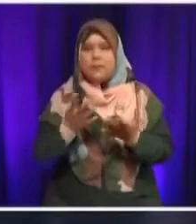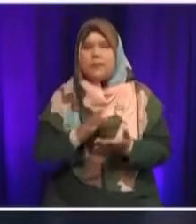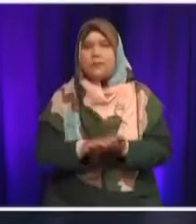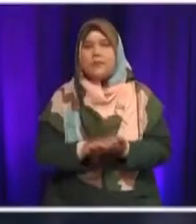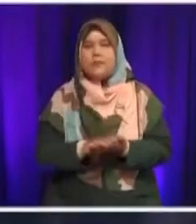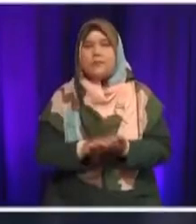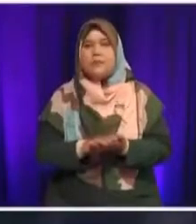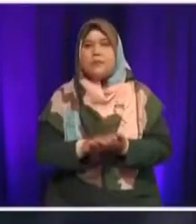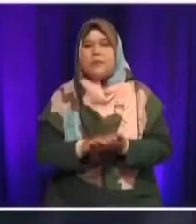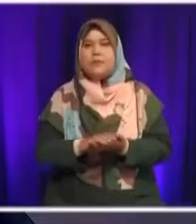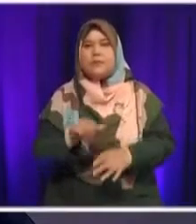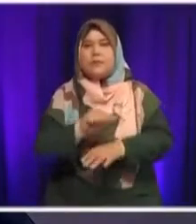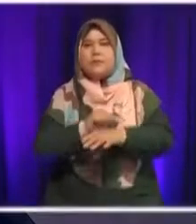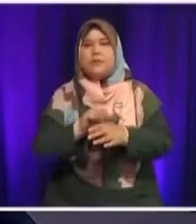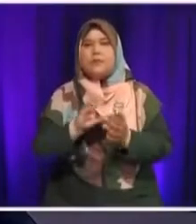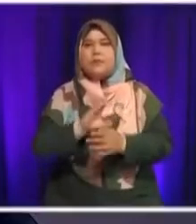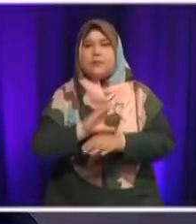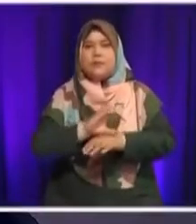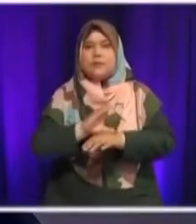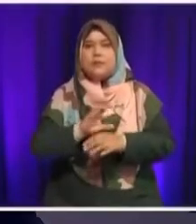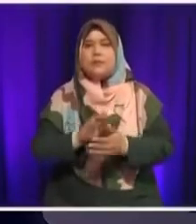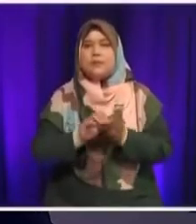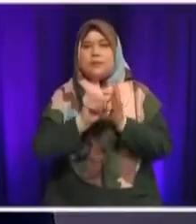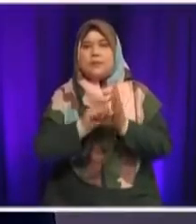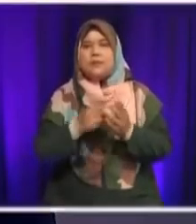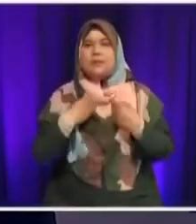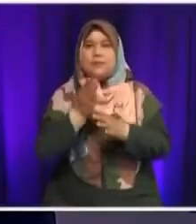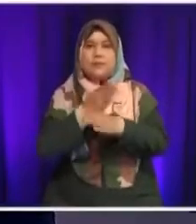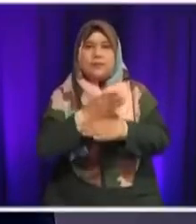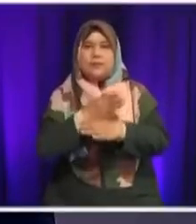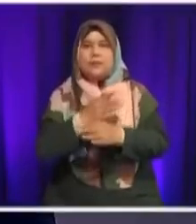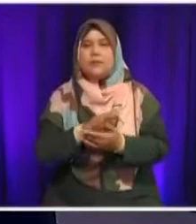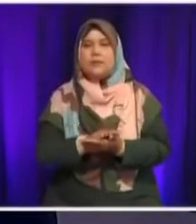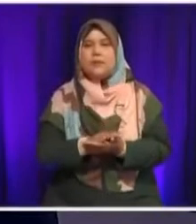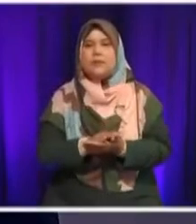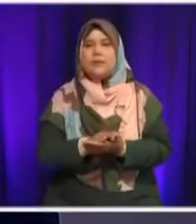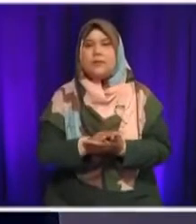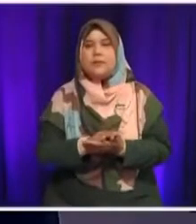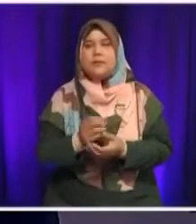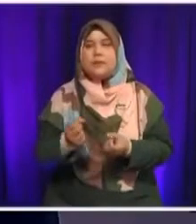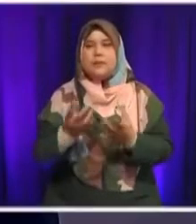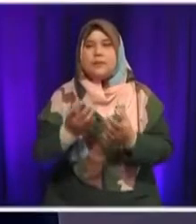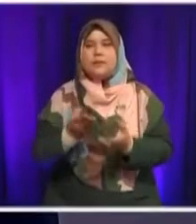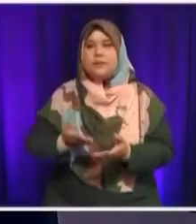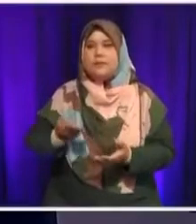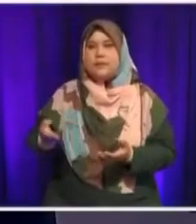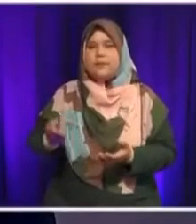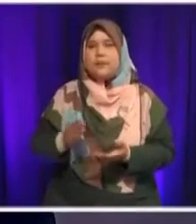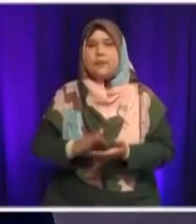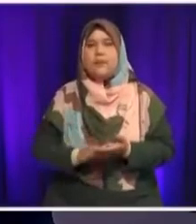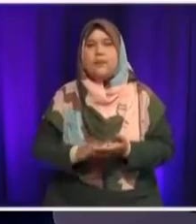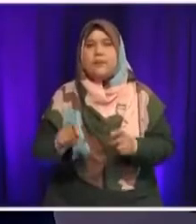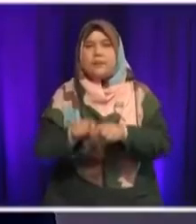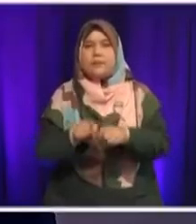coklat memang berbagai bentuk dan juga ia dibuat dalam berbagai material ataupun bahan seperti